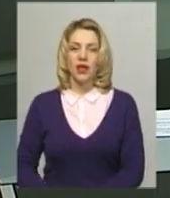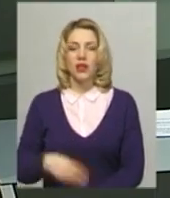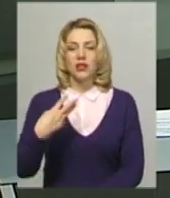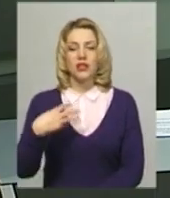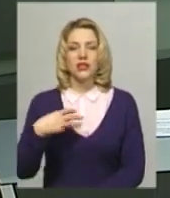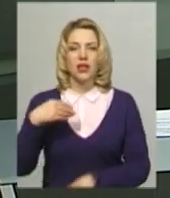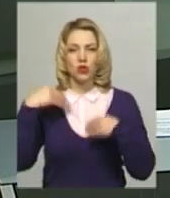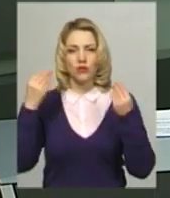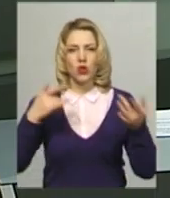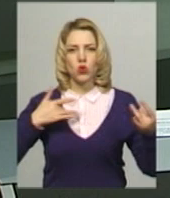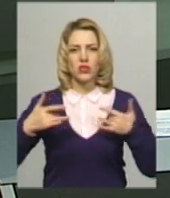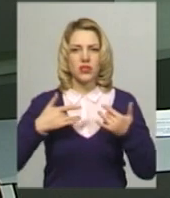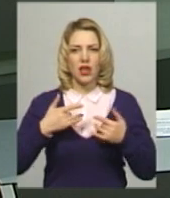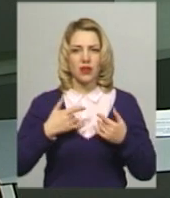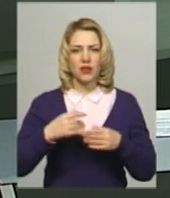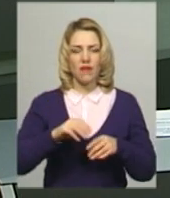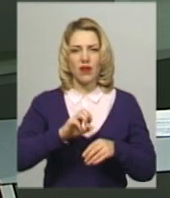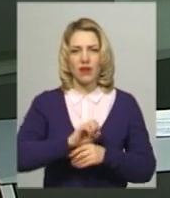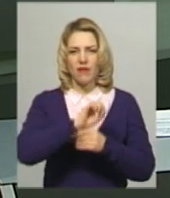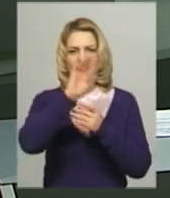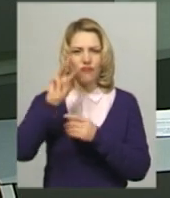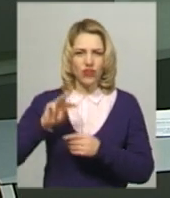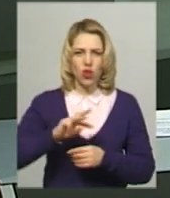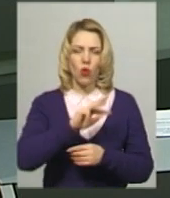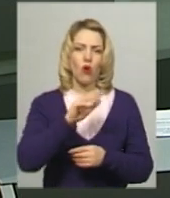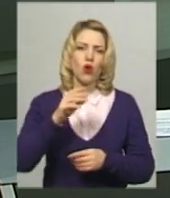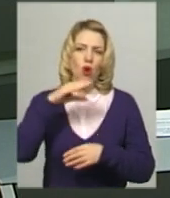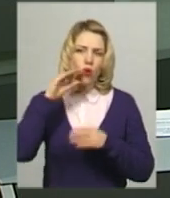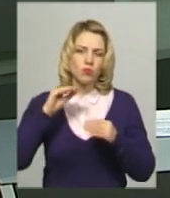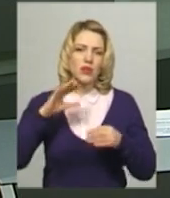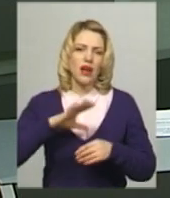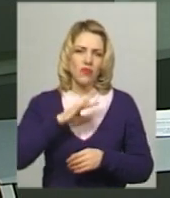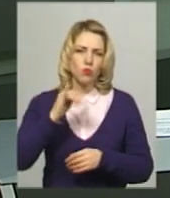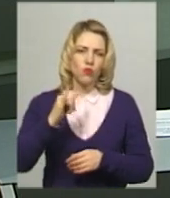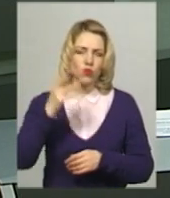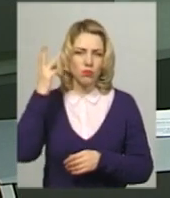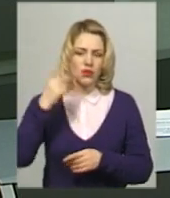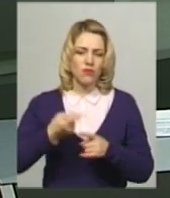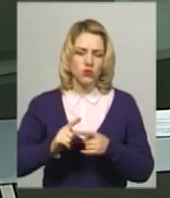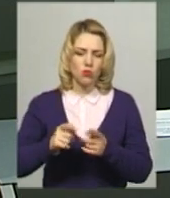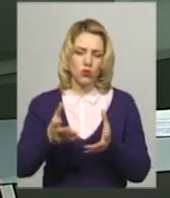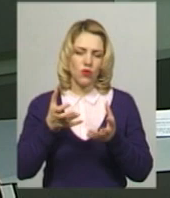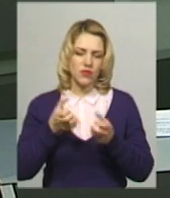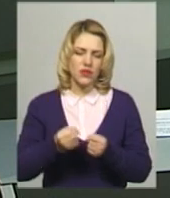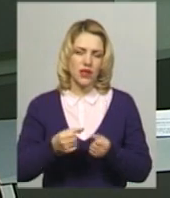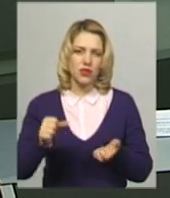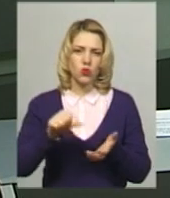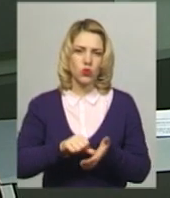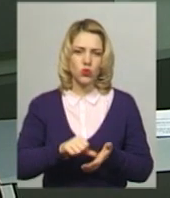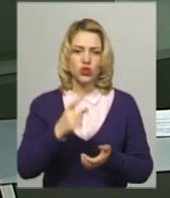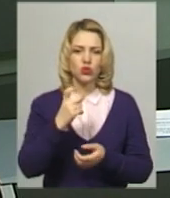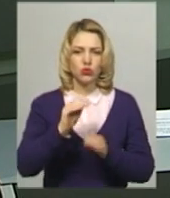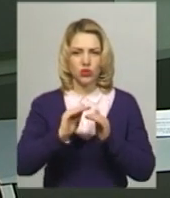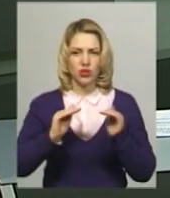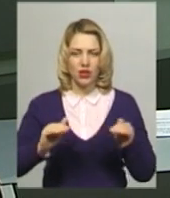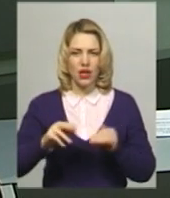30-й ювілейний концерт «Вінок Кобзареві» відбувся у Хмельницькому. У ньому взяли участь 100 вихованців Хмельницького народного ансамблю танцю